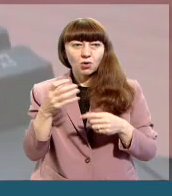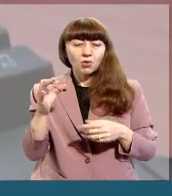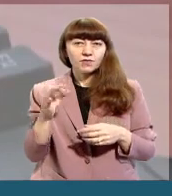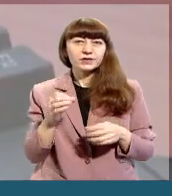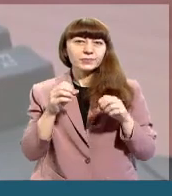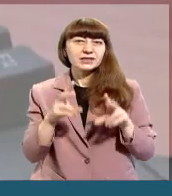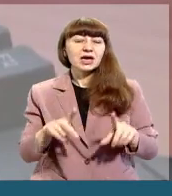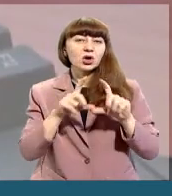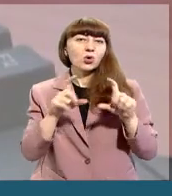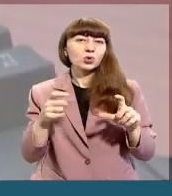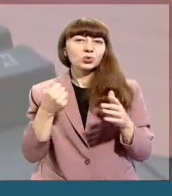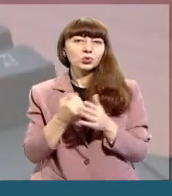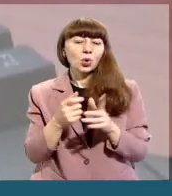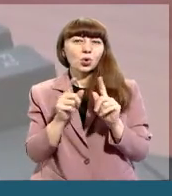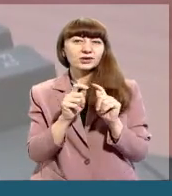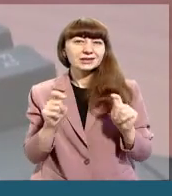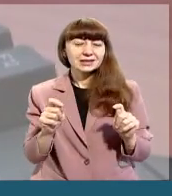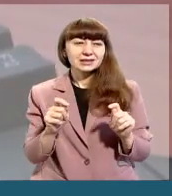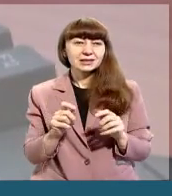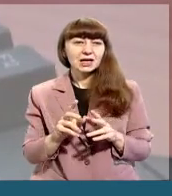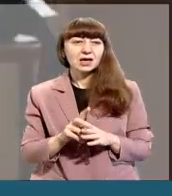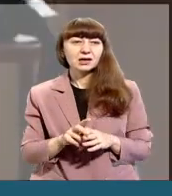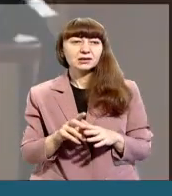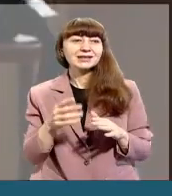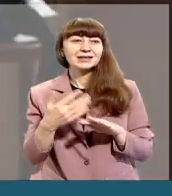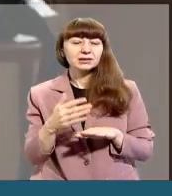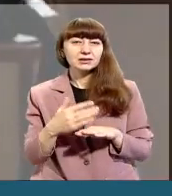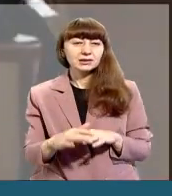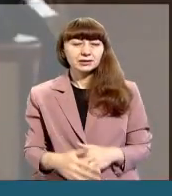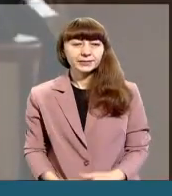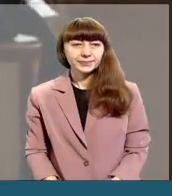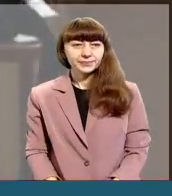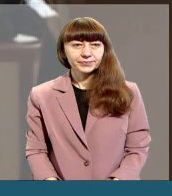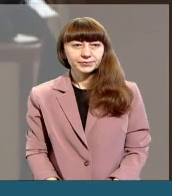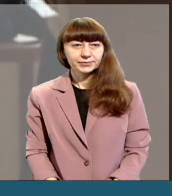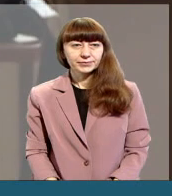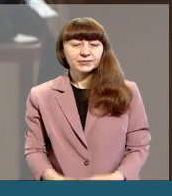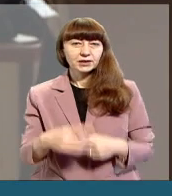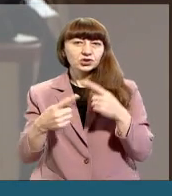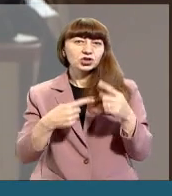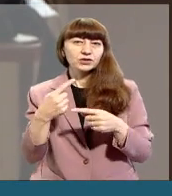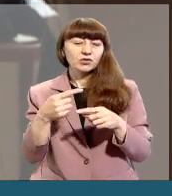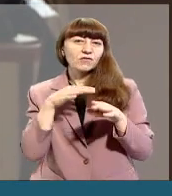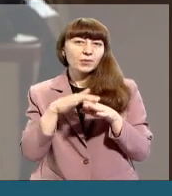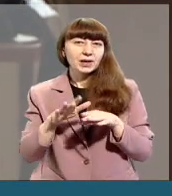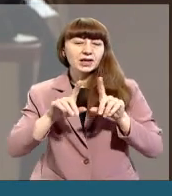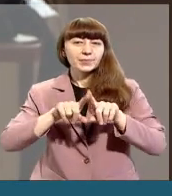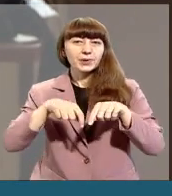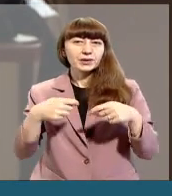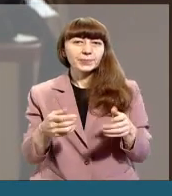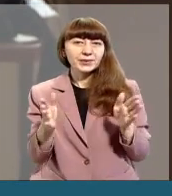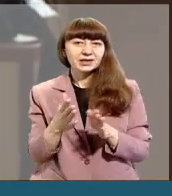уполномоченный орган до открытия интернет-ресурса, мобильного приложения или терминала, посредством которых осуществляется